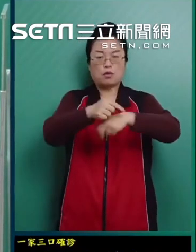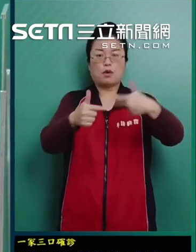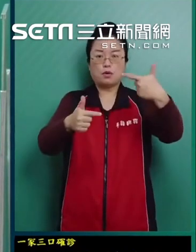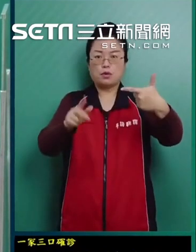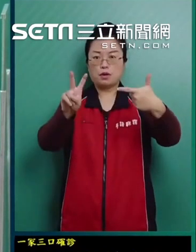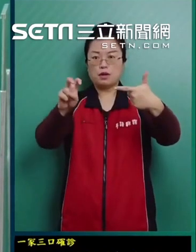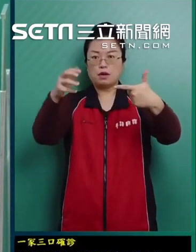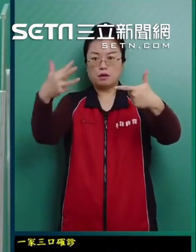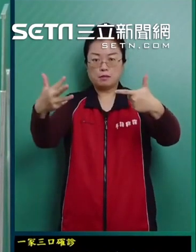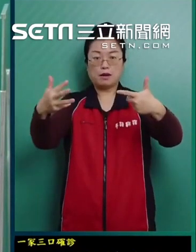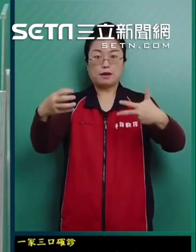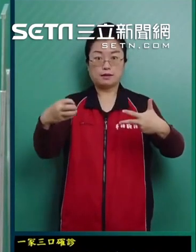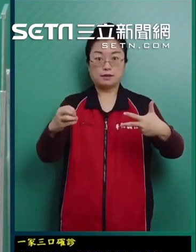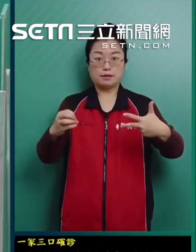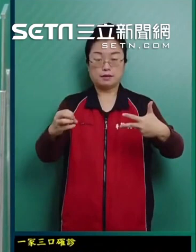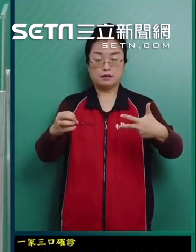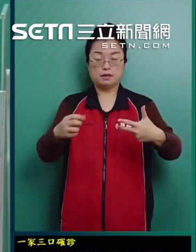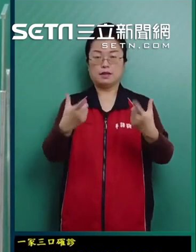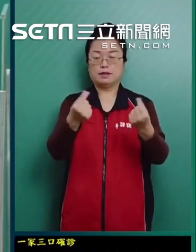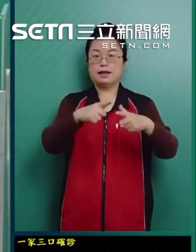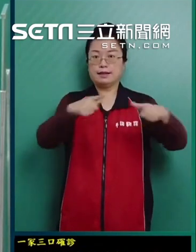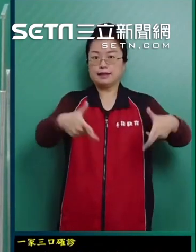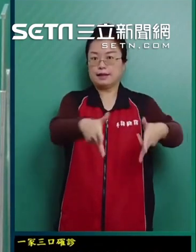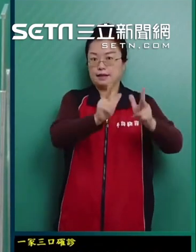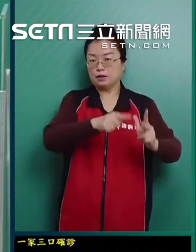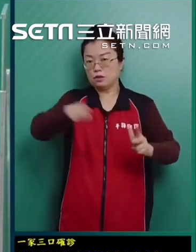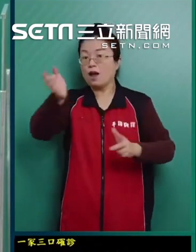晚上6点28到7点的时候搭大桥到冈山的区间车